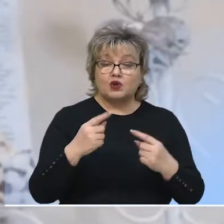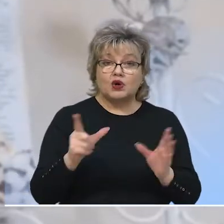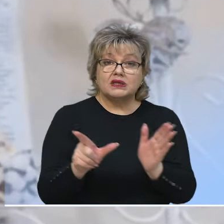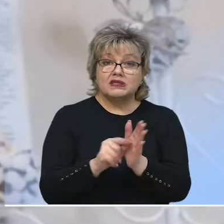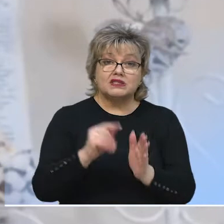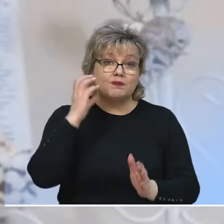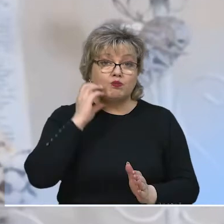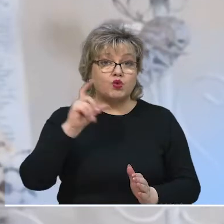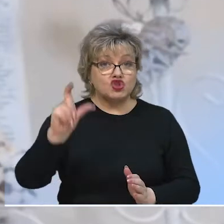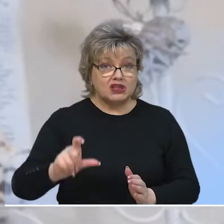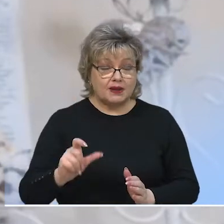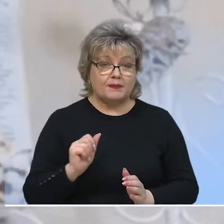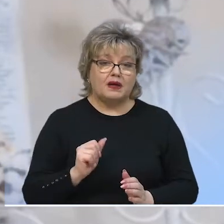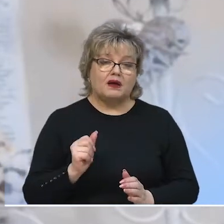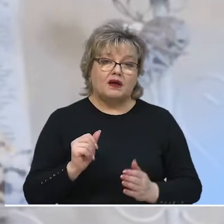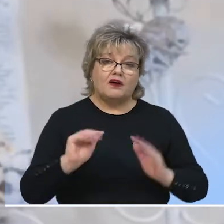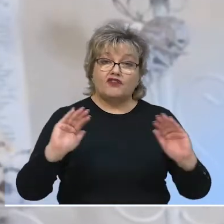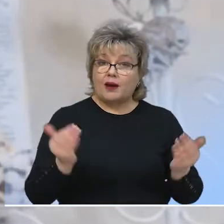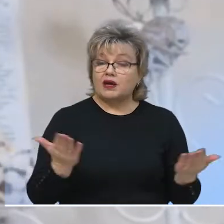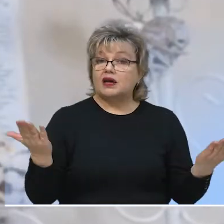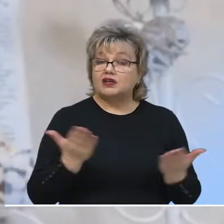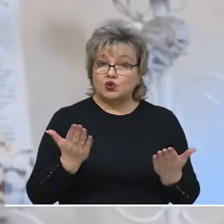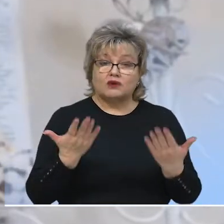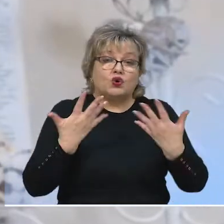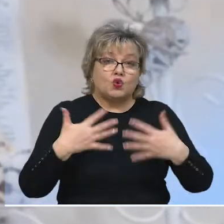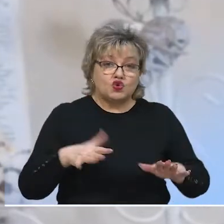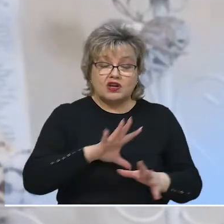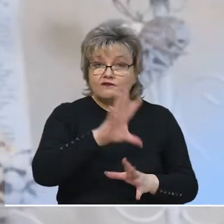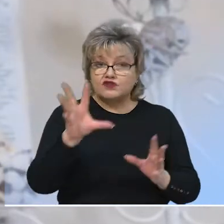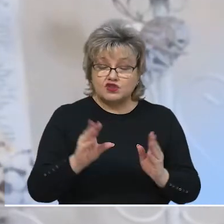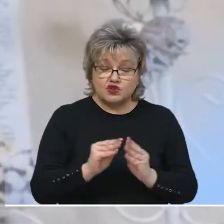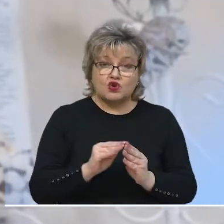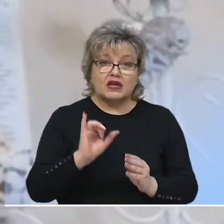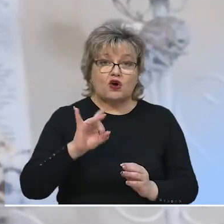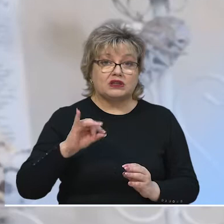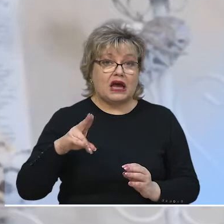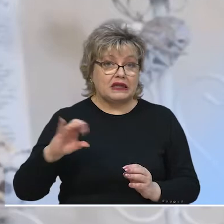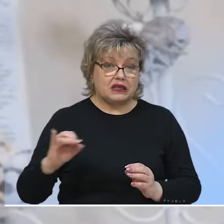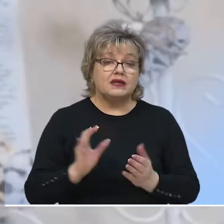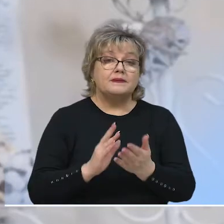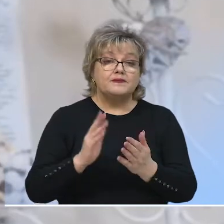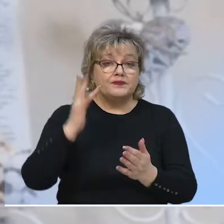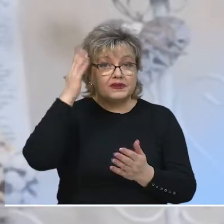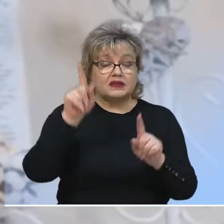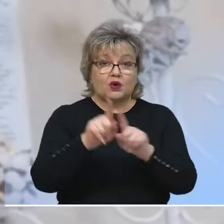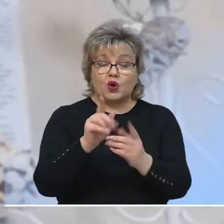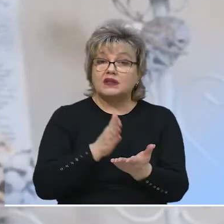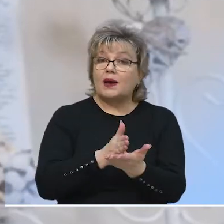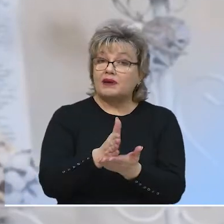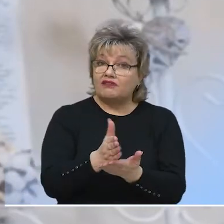Пушкиным», в рамках которого уже к сорсам Иордании инициировано такое